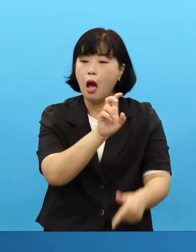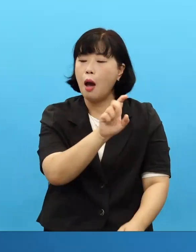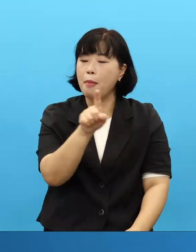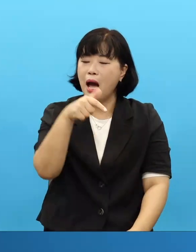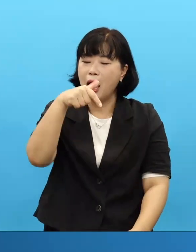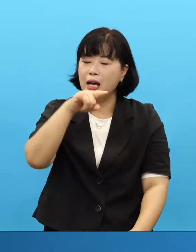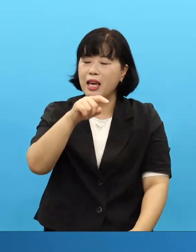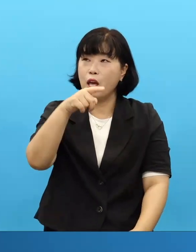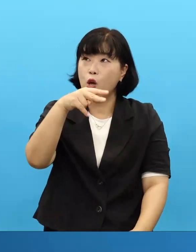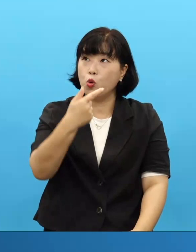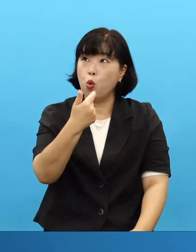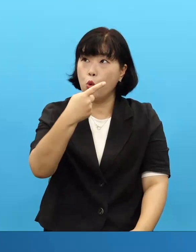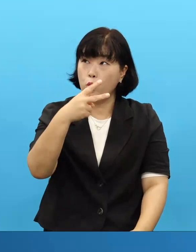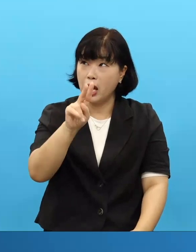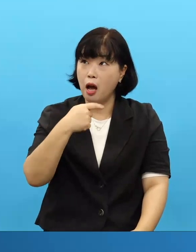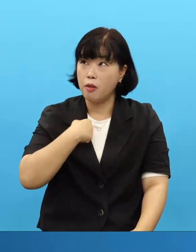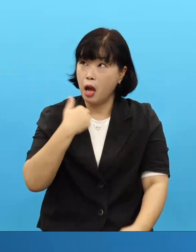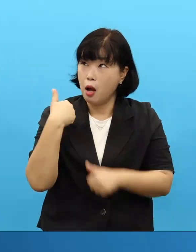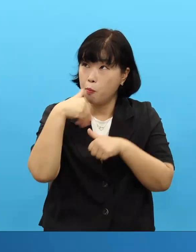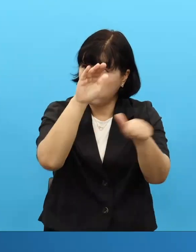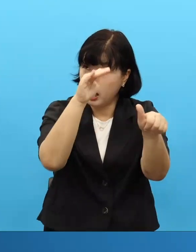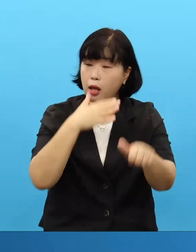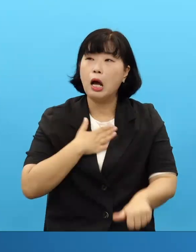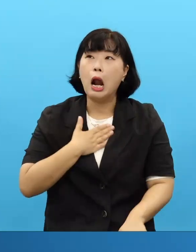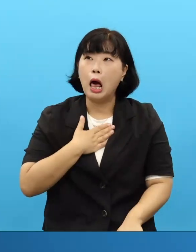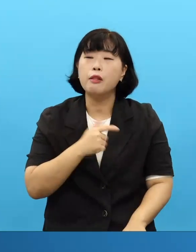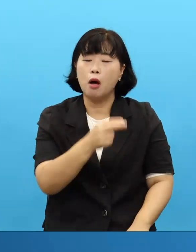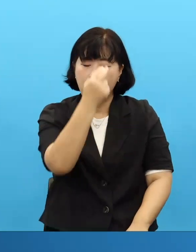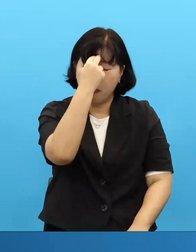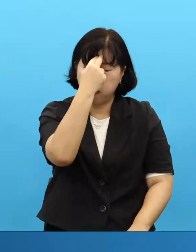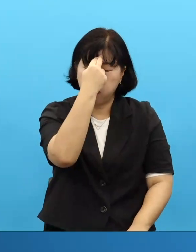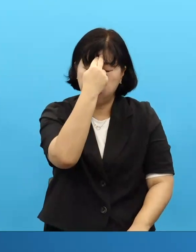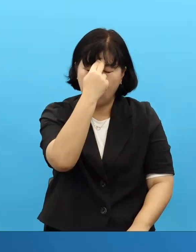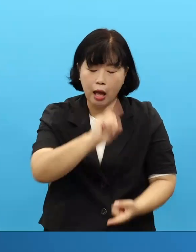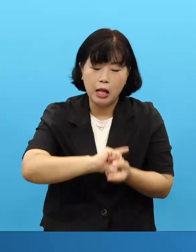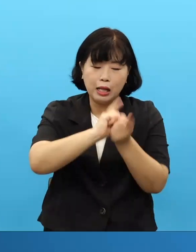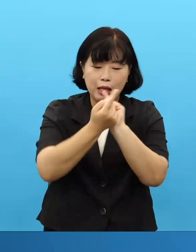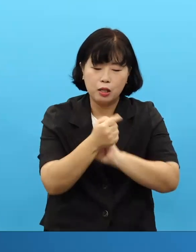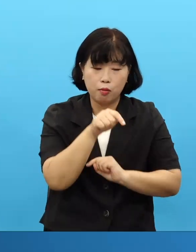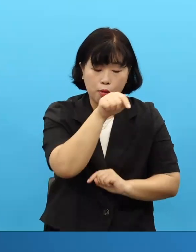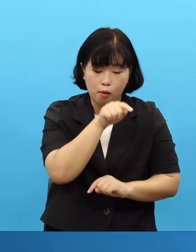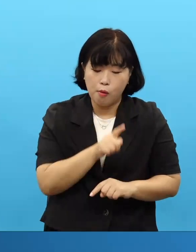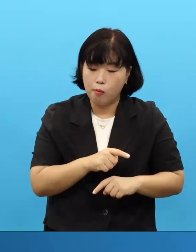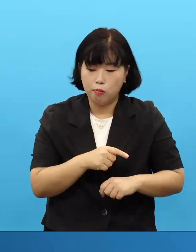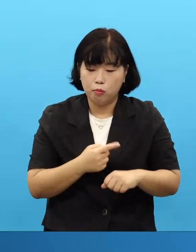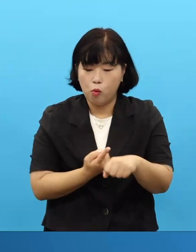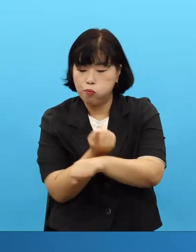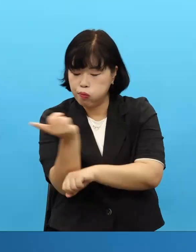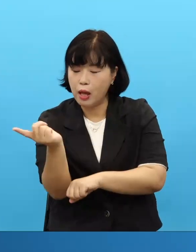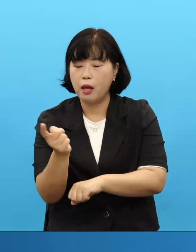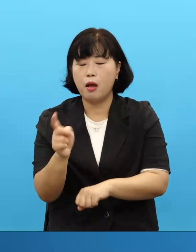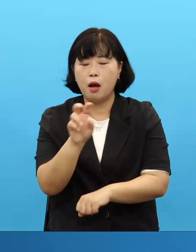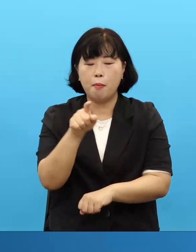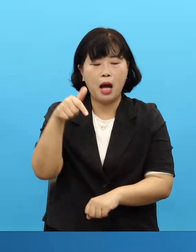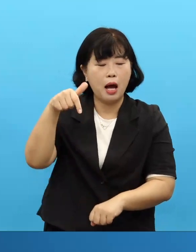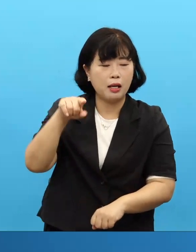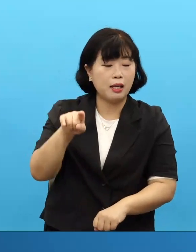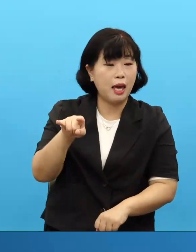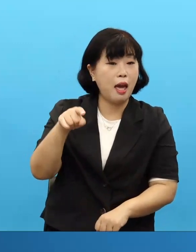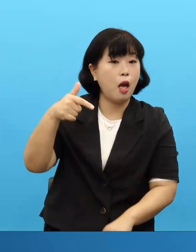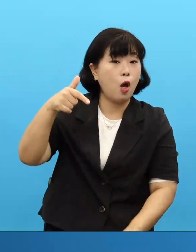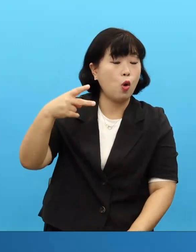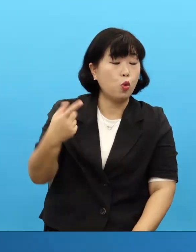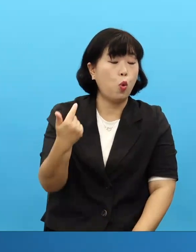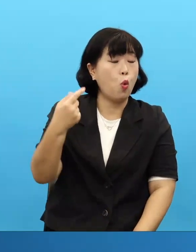적 있죠? And when all the doors of evangelism were closed, Acts 16, God opens up the door to Macedonia. You've seen this before. 두란노 운동 하기 전에 19장 1절에